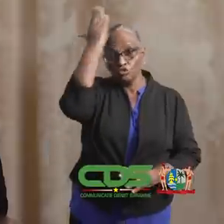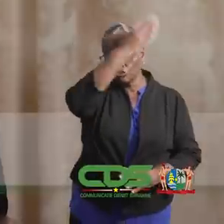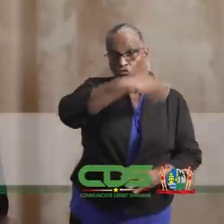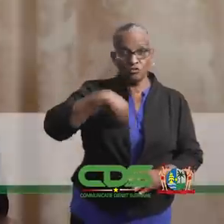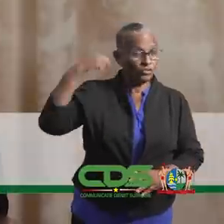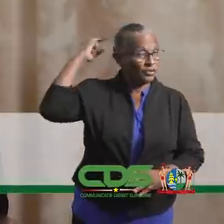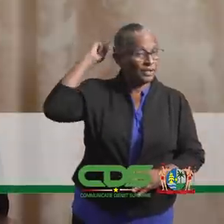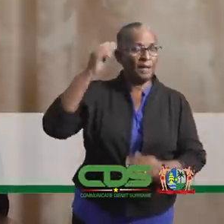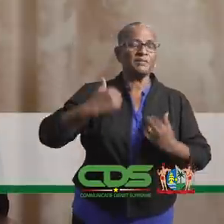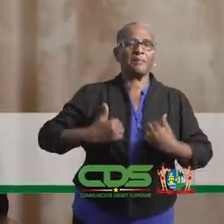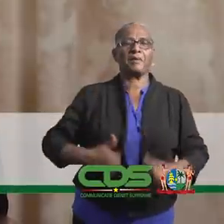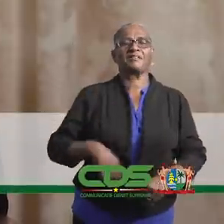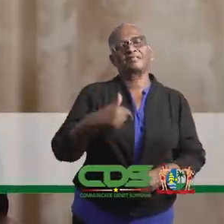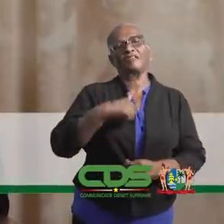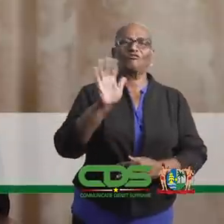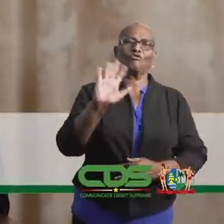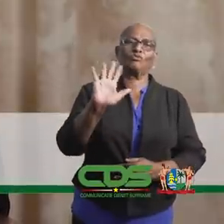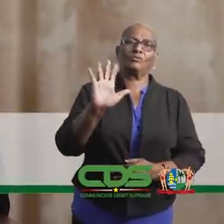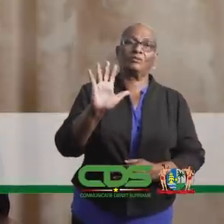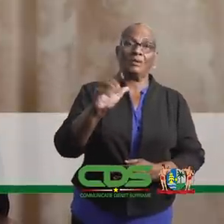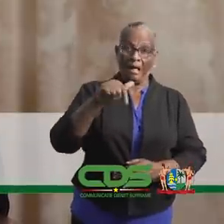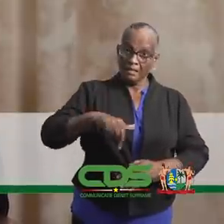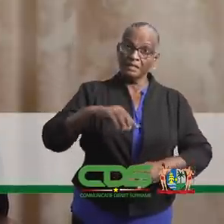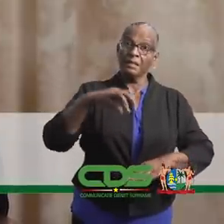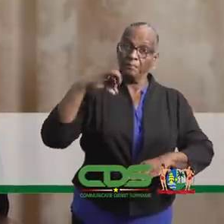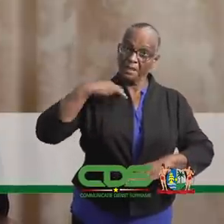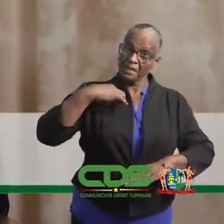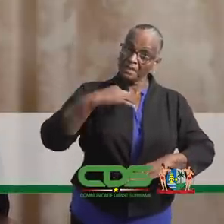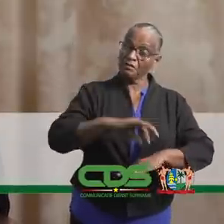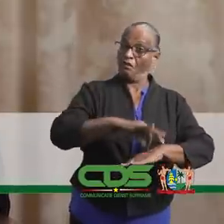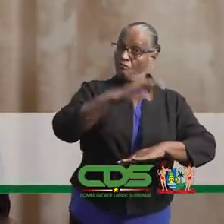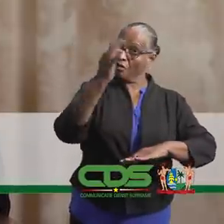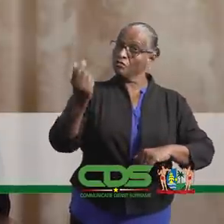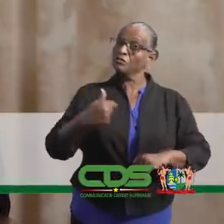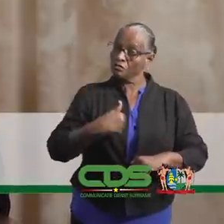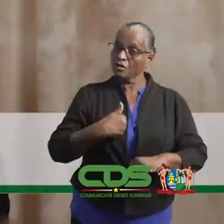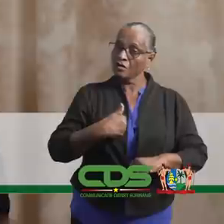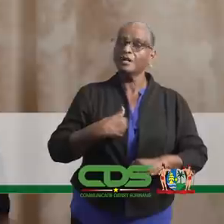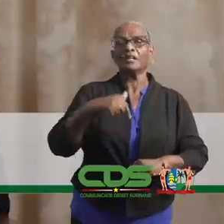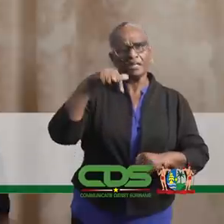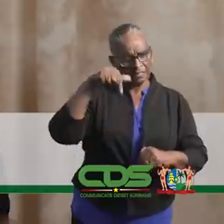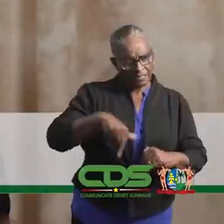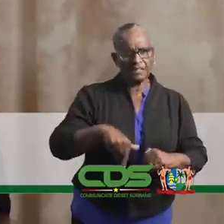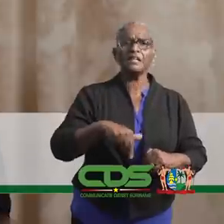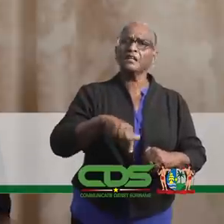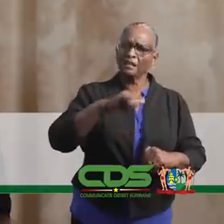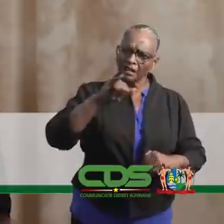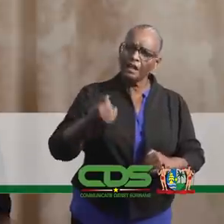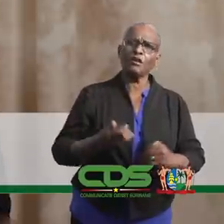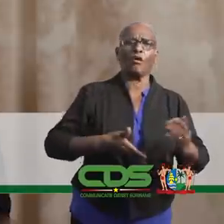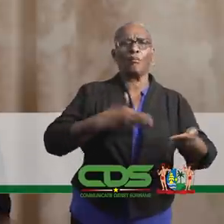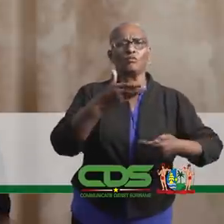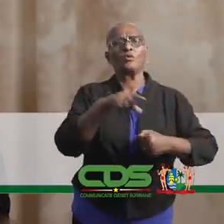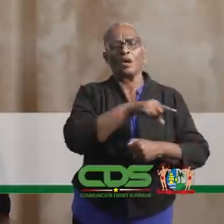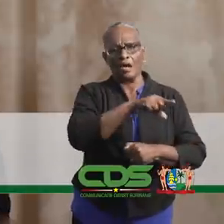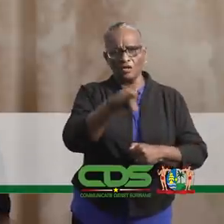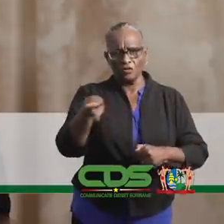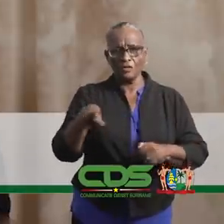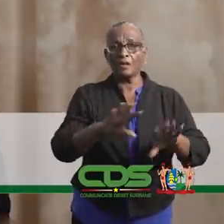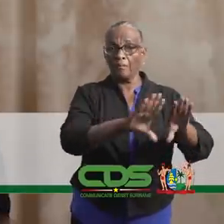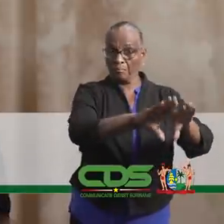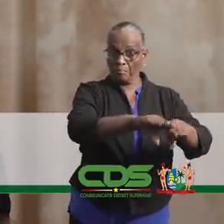Landgenoten, ik groet u. Als minister van Volksgezondheid vervul ik ook dit keer de rol om de maatregelen